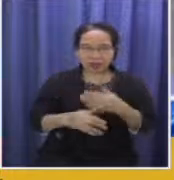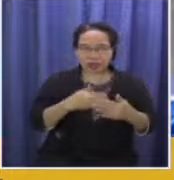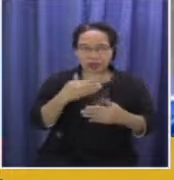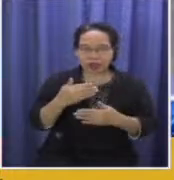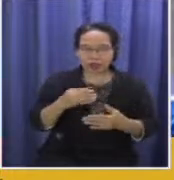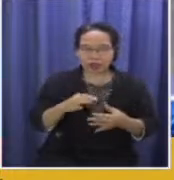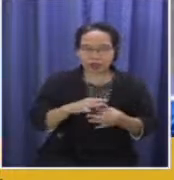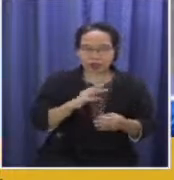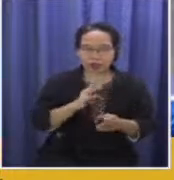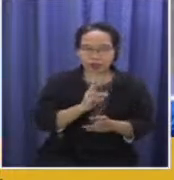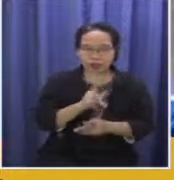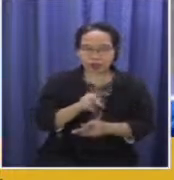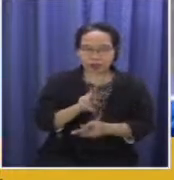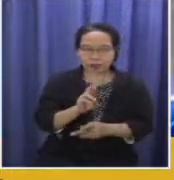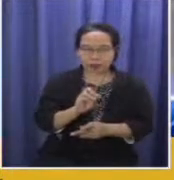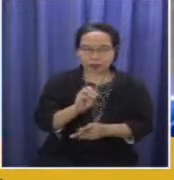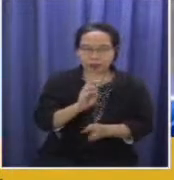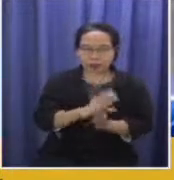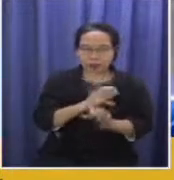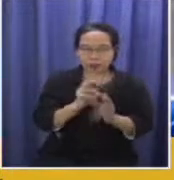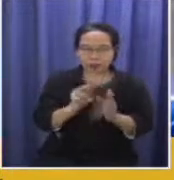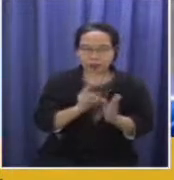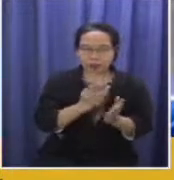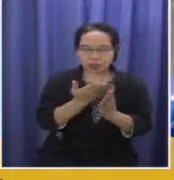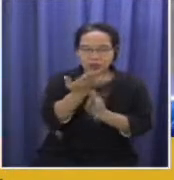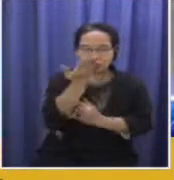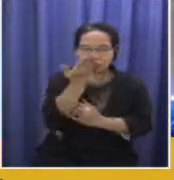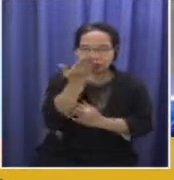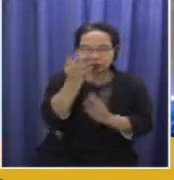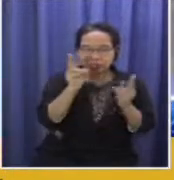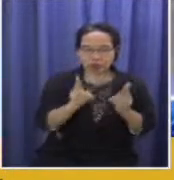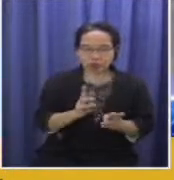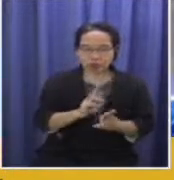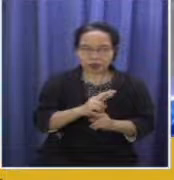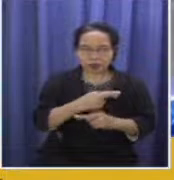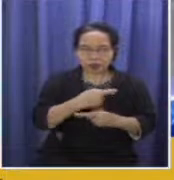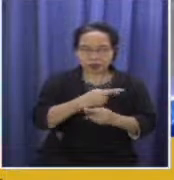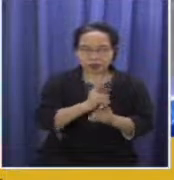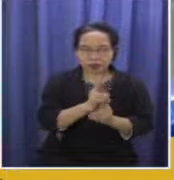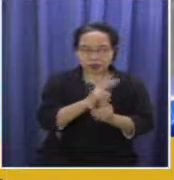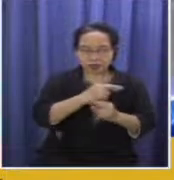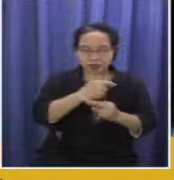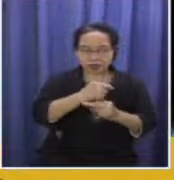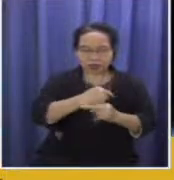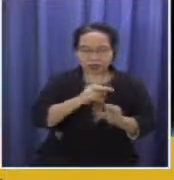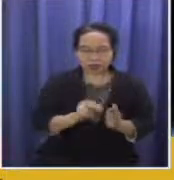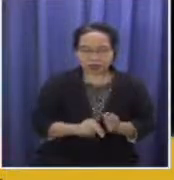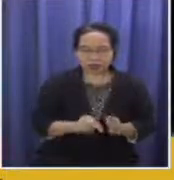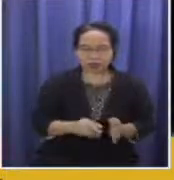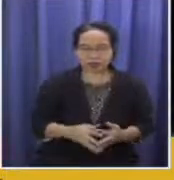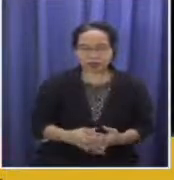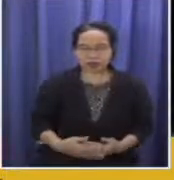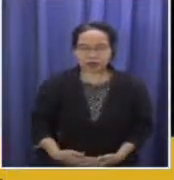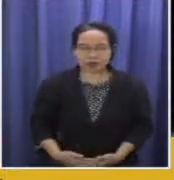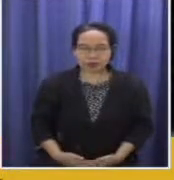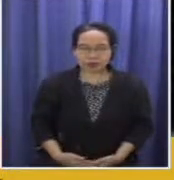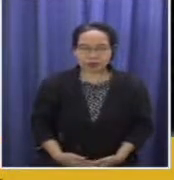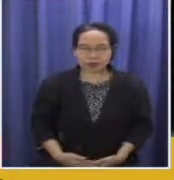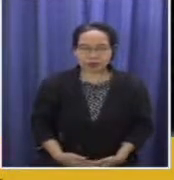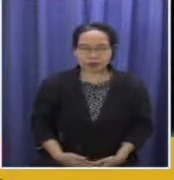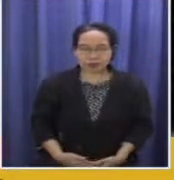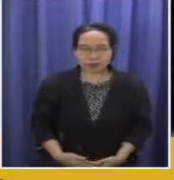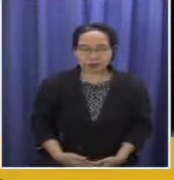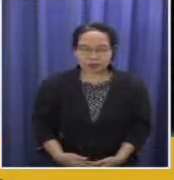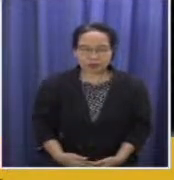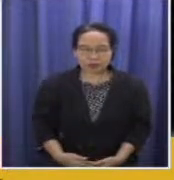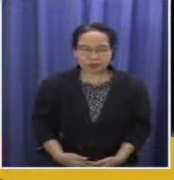of procreation through human reproduction. भनेपछि यही कुरा हाम्रो प्रभु येशूको सन्दर्भमा